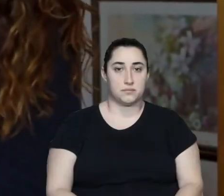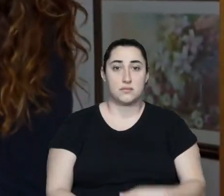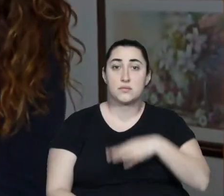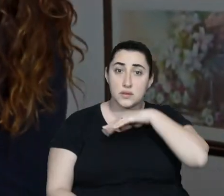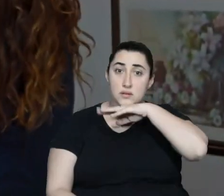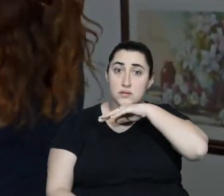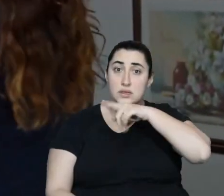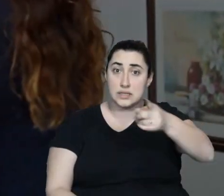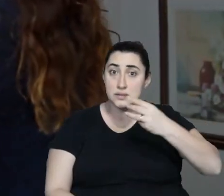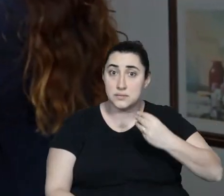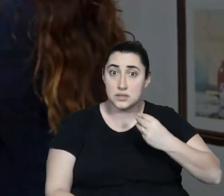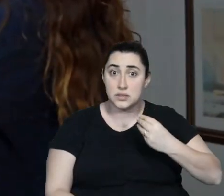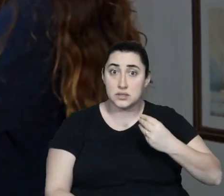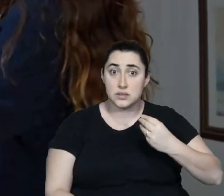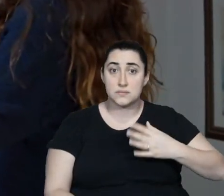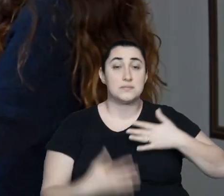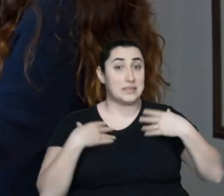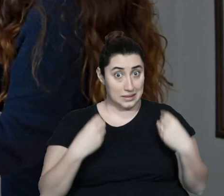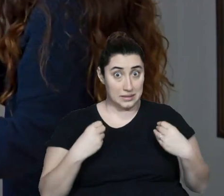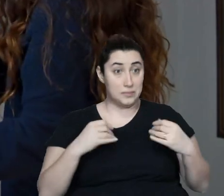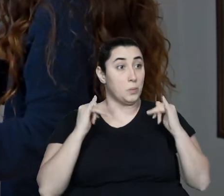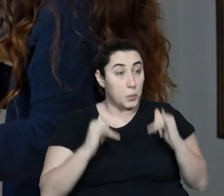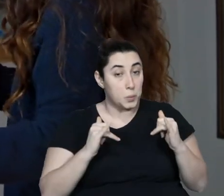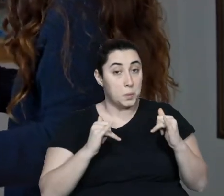Dede, iyi misin? İyi